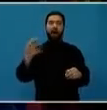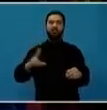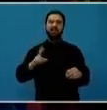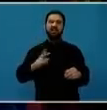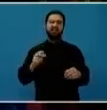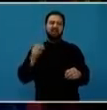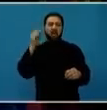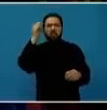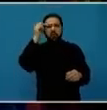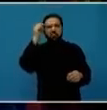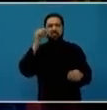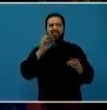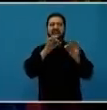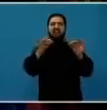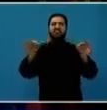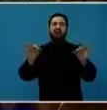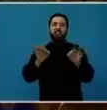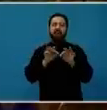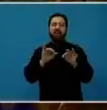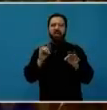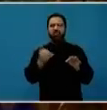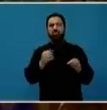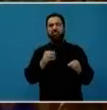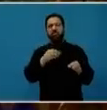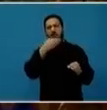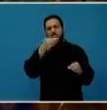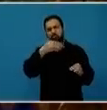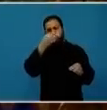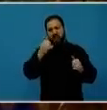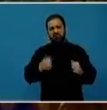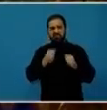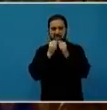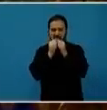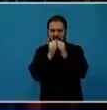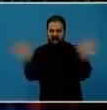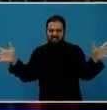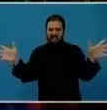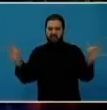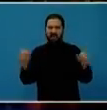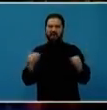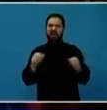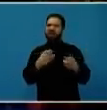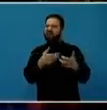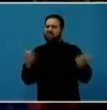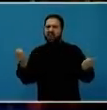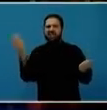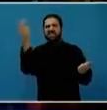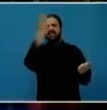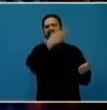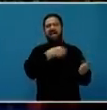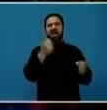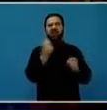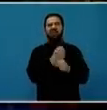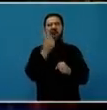cadrul familiei. Și ei pot rosti aceste blesteme fără ca să-și dea seama că fac un lucru grav.